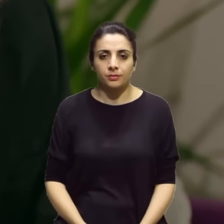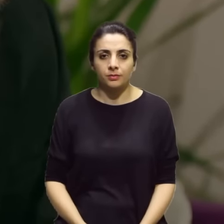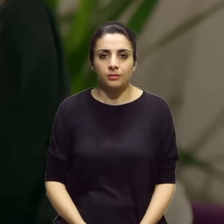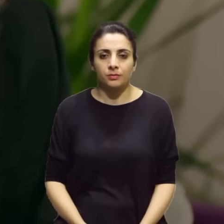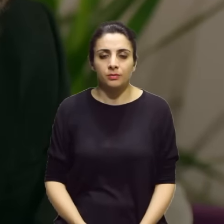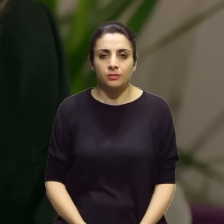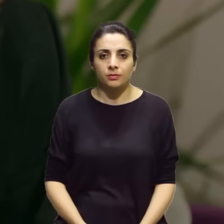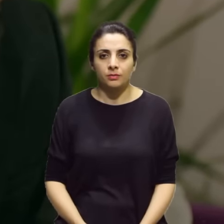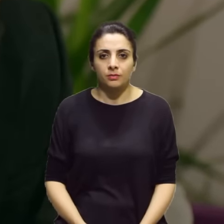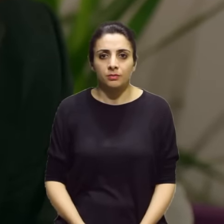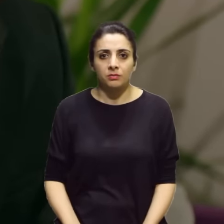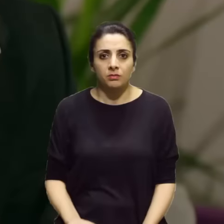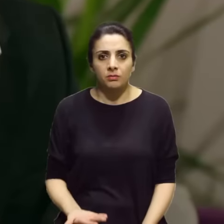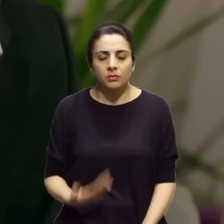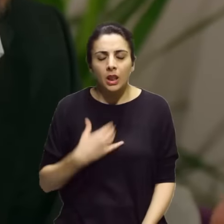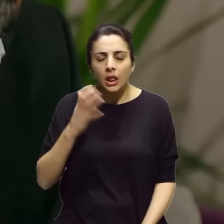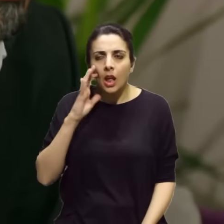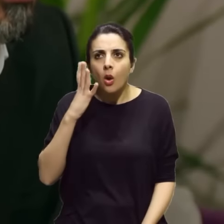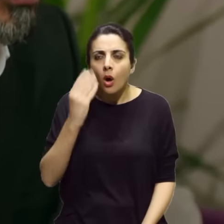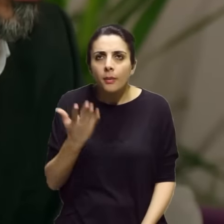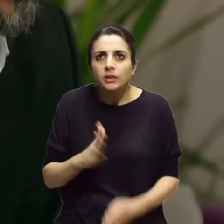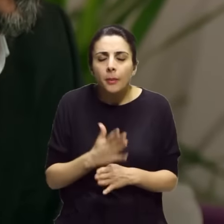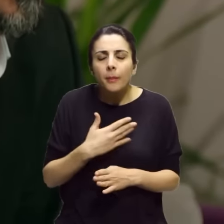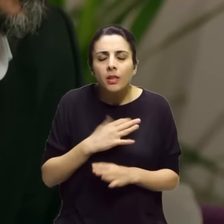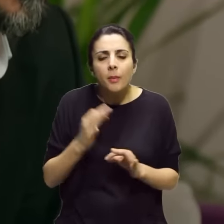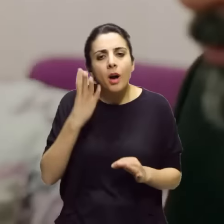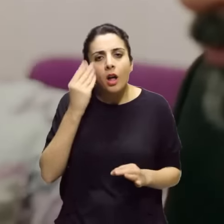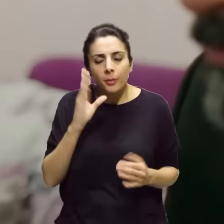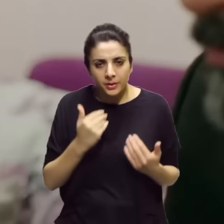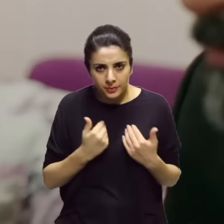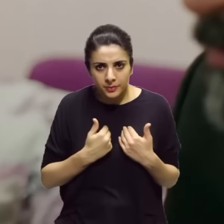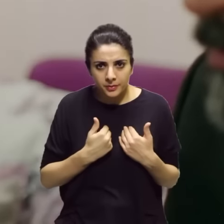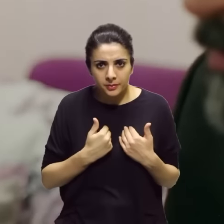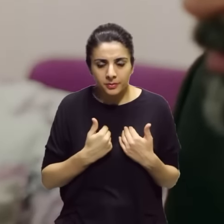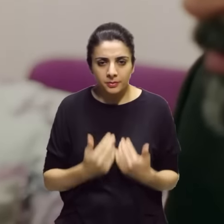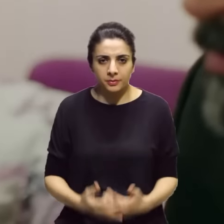Yani nasıl çileden çıktım inan ben de anlayamadım.